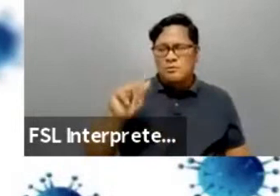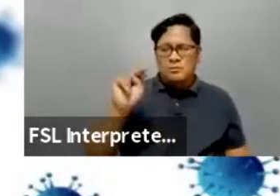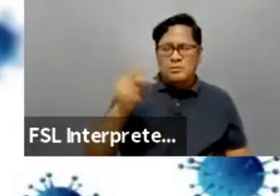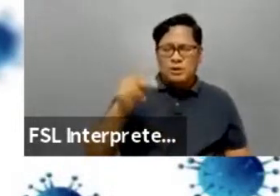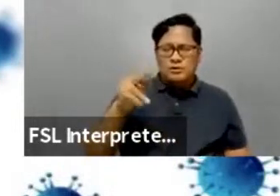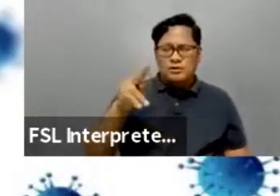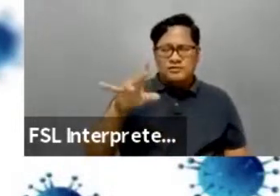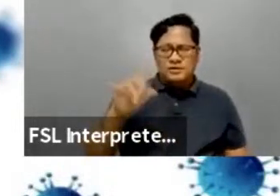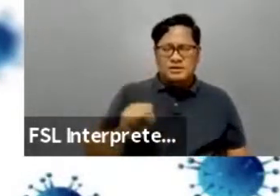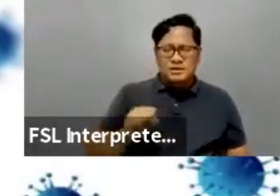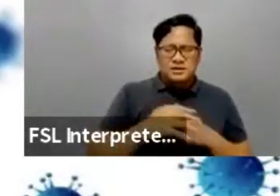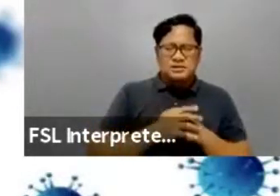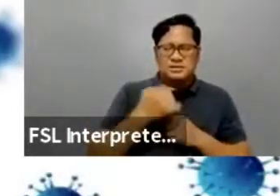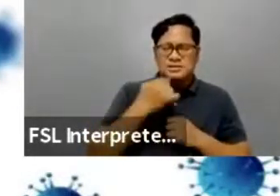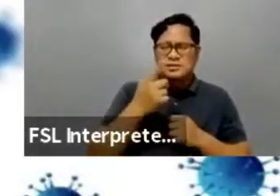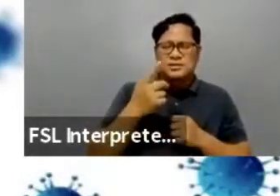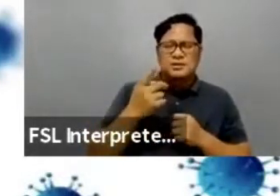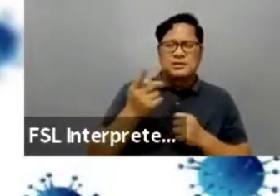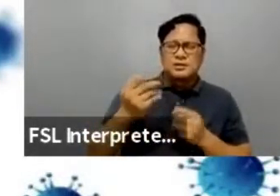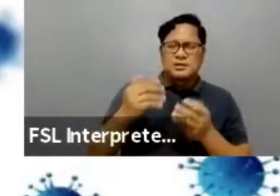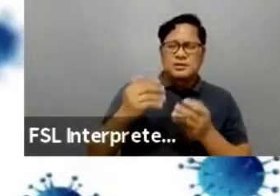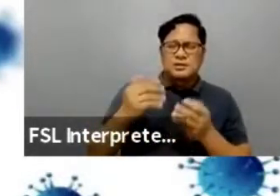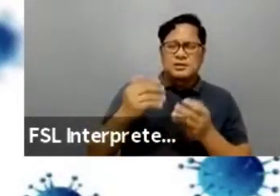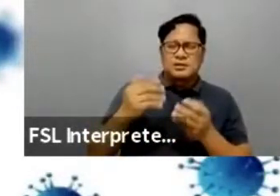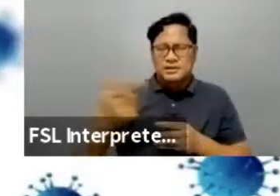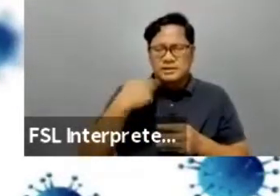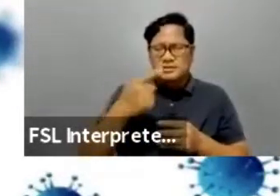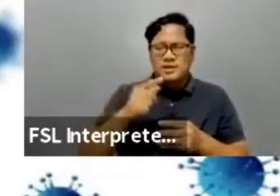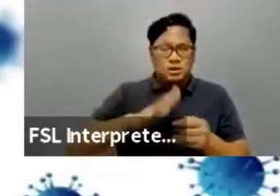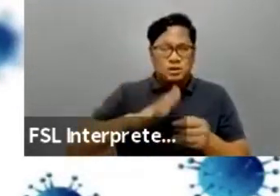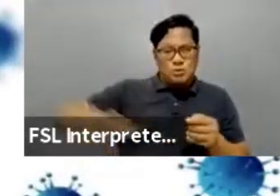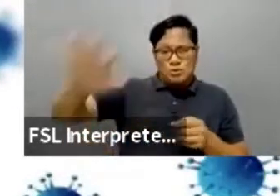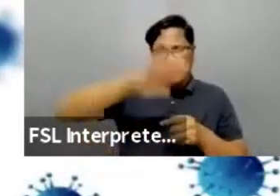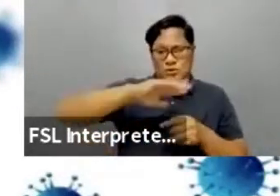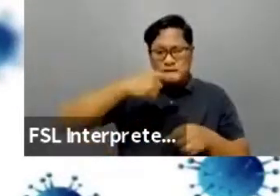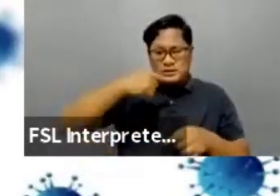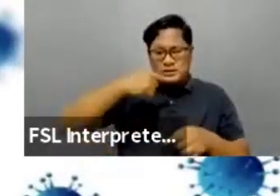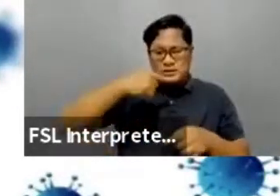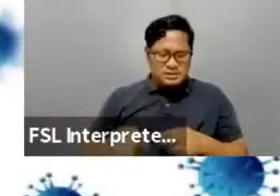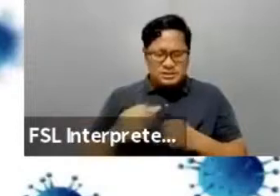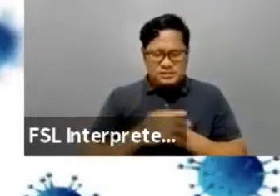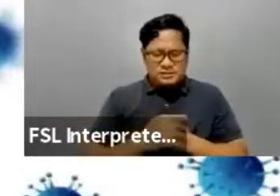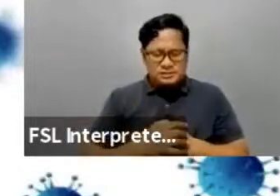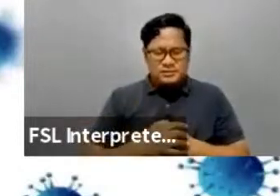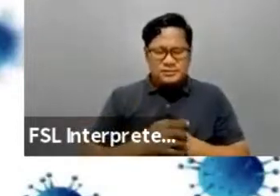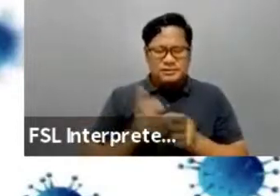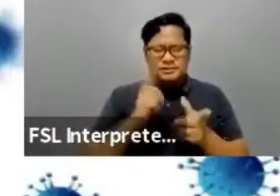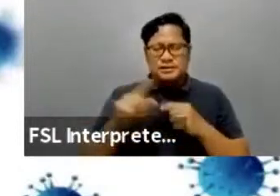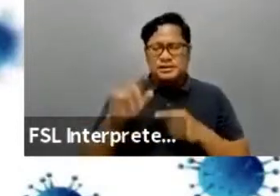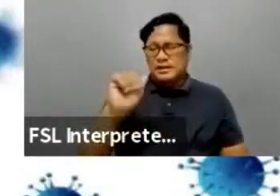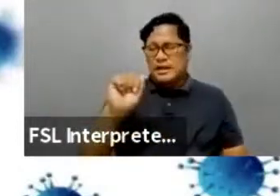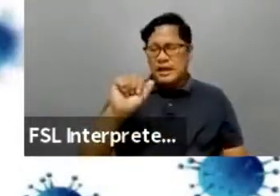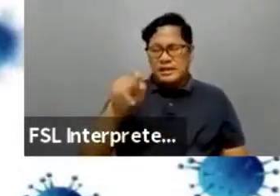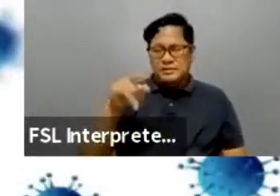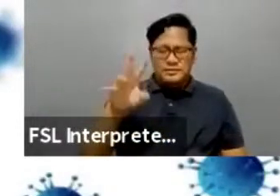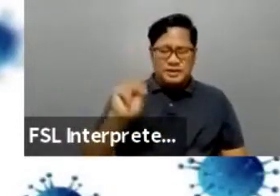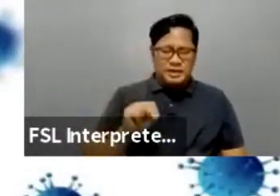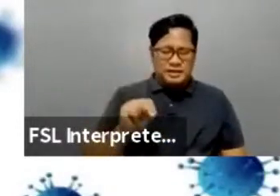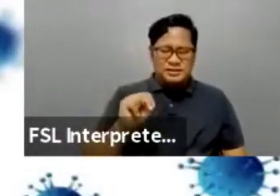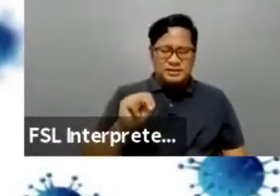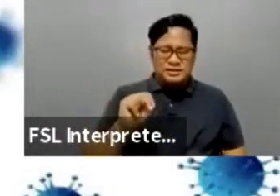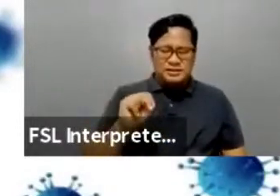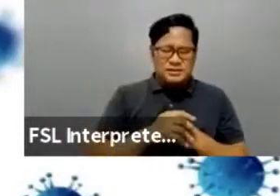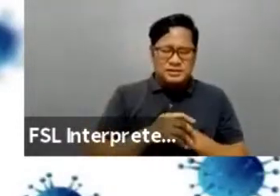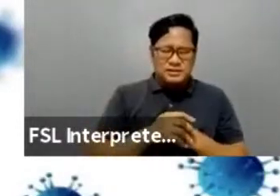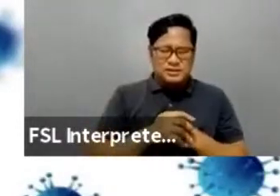Wuhan. After that ay sumunod na ang buong China at ang mga special economic zones ng